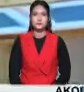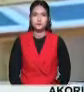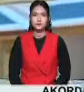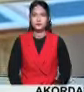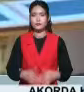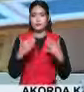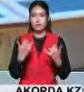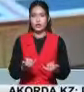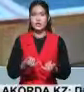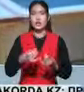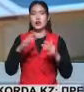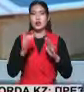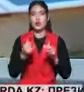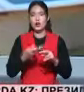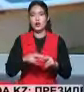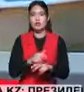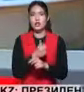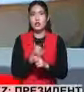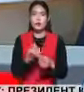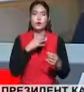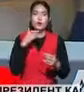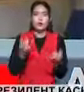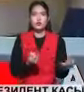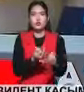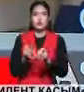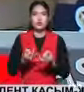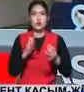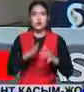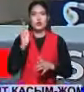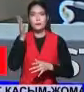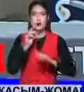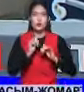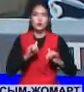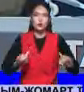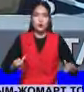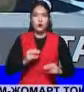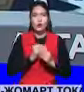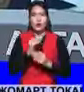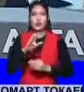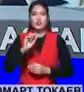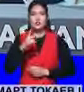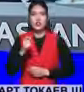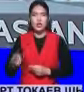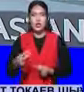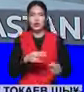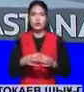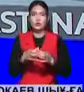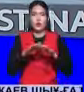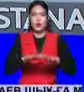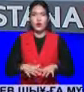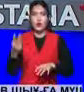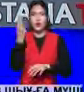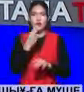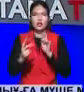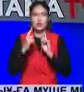Енді рет-ретмен көпжақты диалогты нығайту орнықты бейбітшілік пен дамуға ұмтылу Шанхай ынтымақтастық ұйымының алдағы Астана саммиті осындай